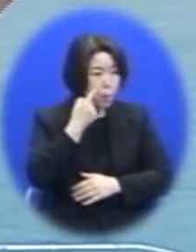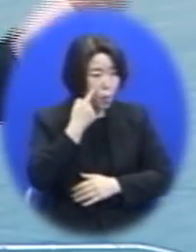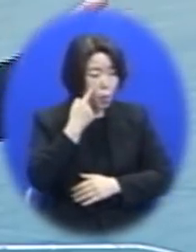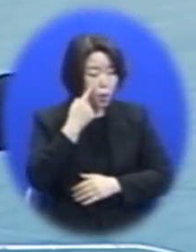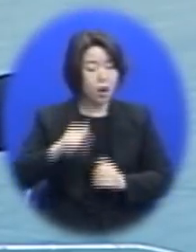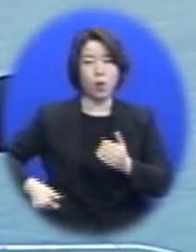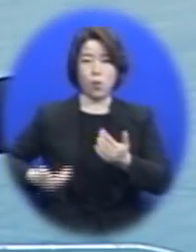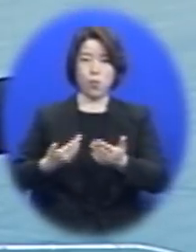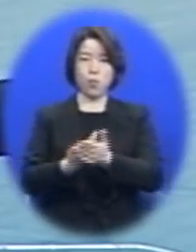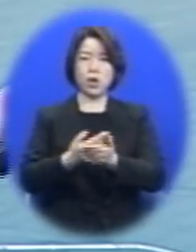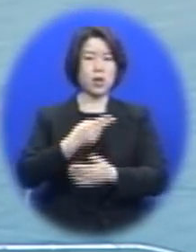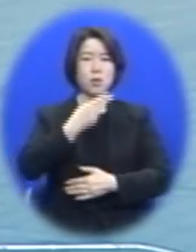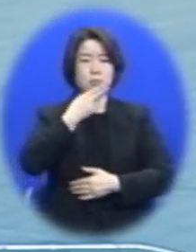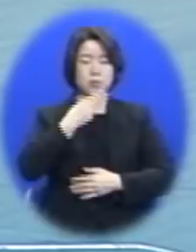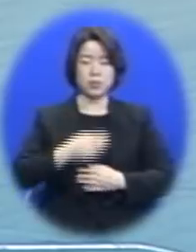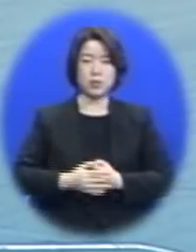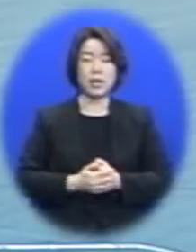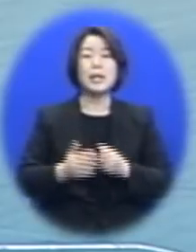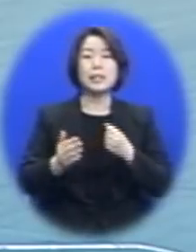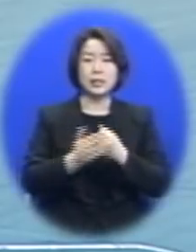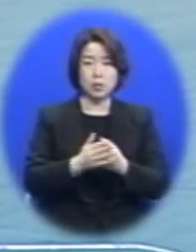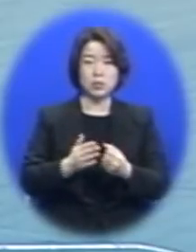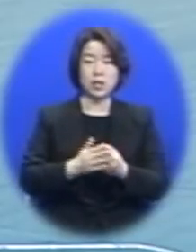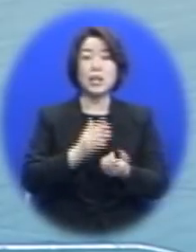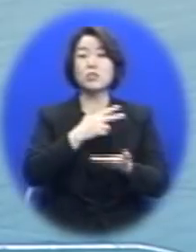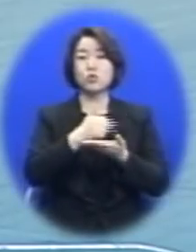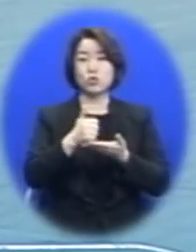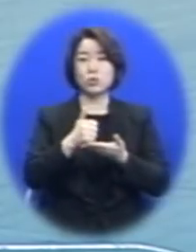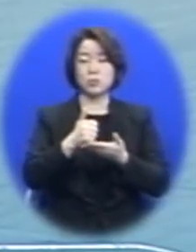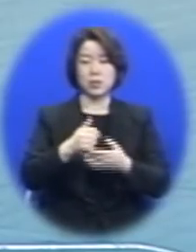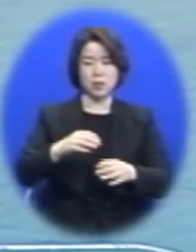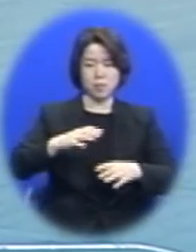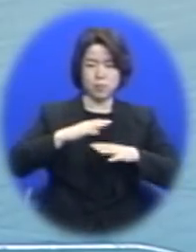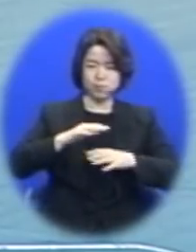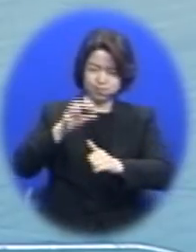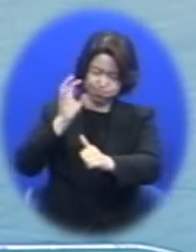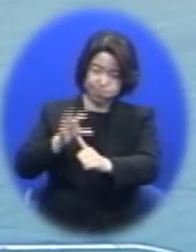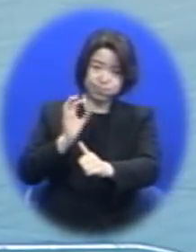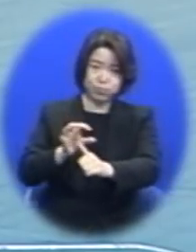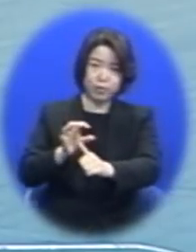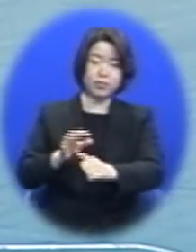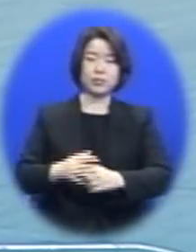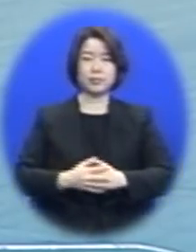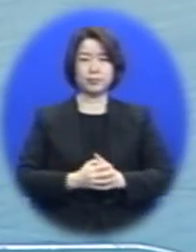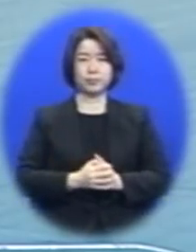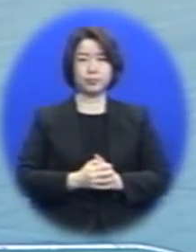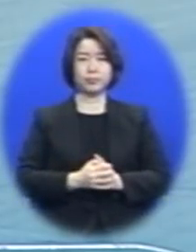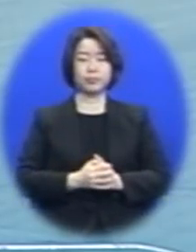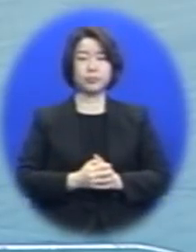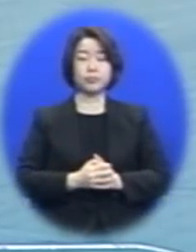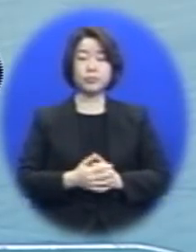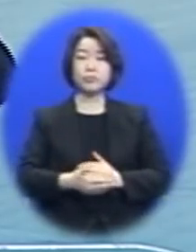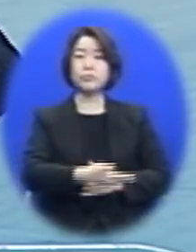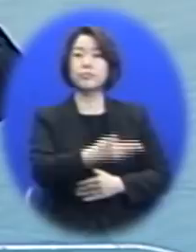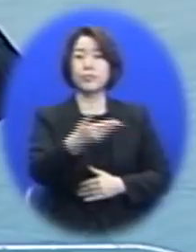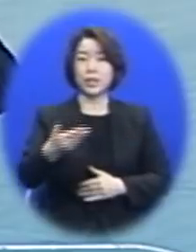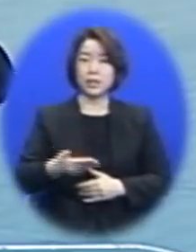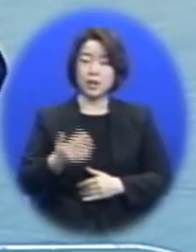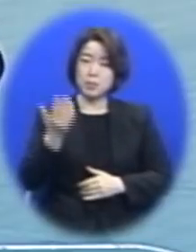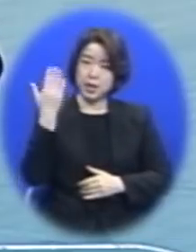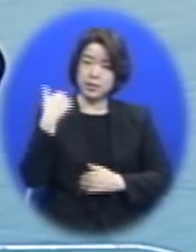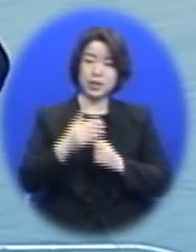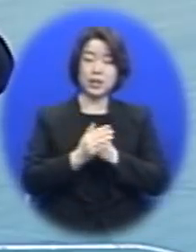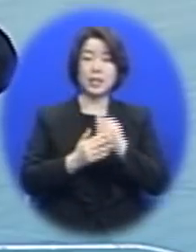회개는 안하더라 그래서 하나님 주님 이 무 속해 책망 하셨어요 여러분 지난